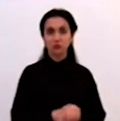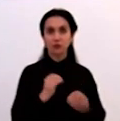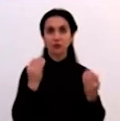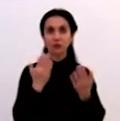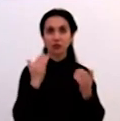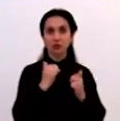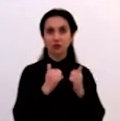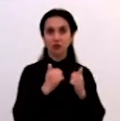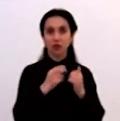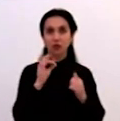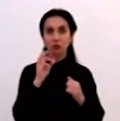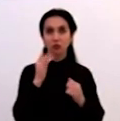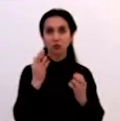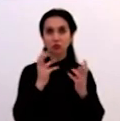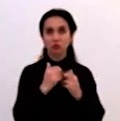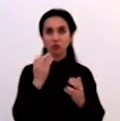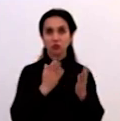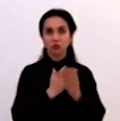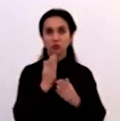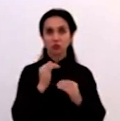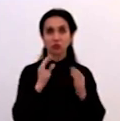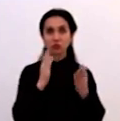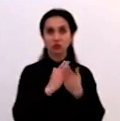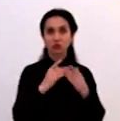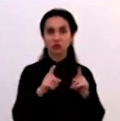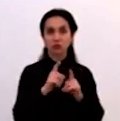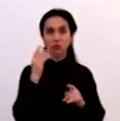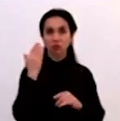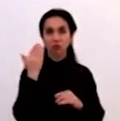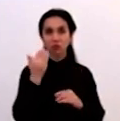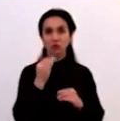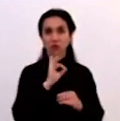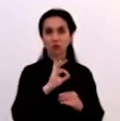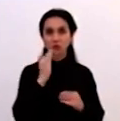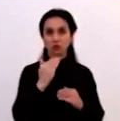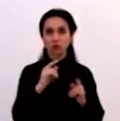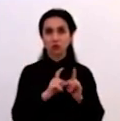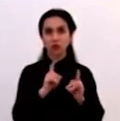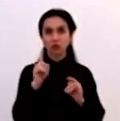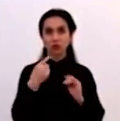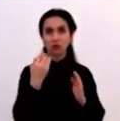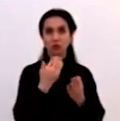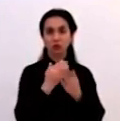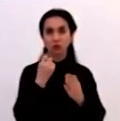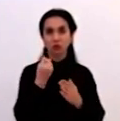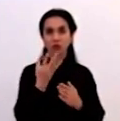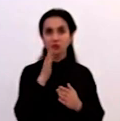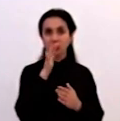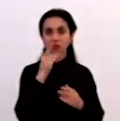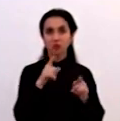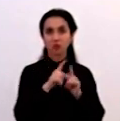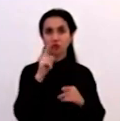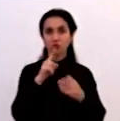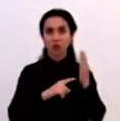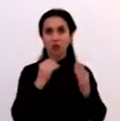Har qanday axborotlarni hisoblash tizimlarini tashkil etish maqsadida foydalanuvchilarning talablari bir vaqtda